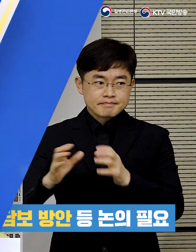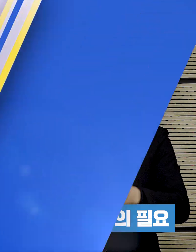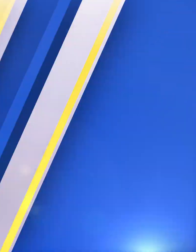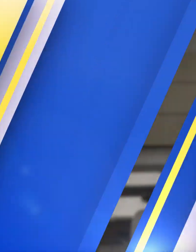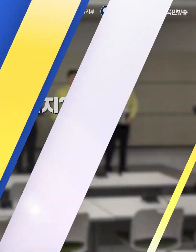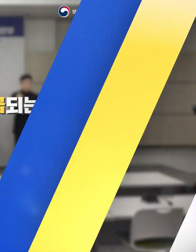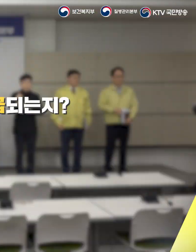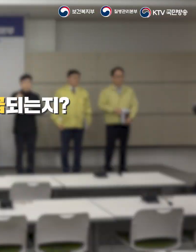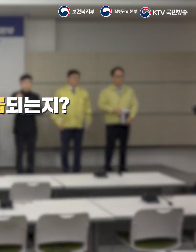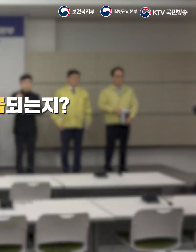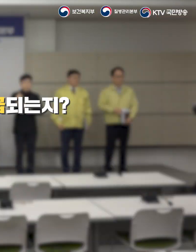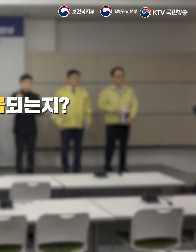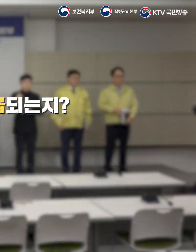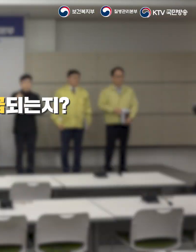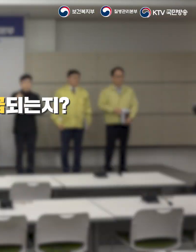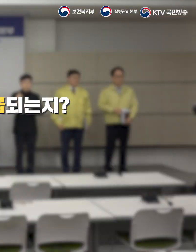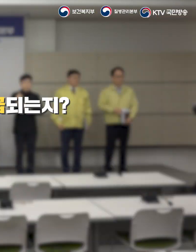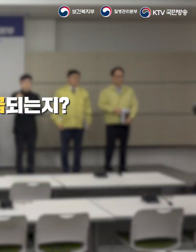말씀을 드립니다.